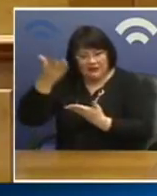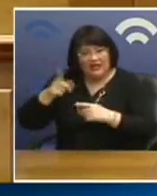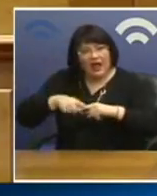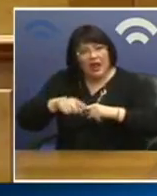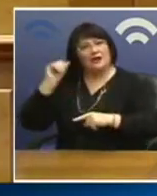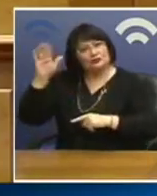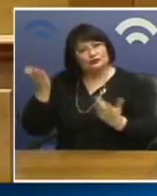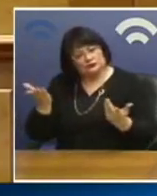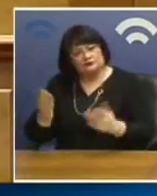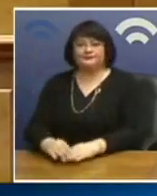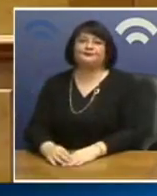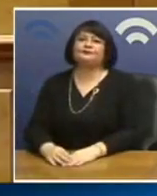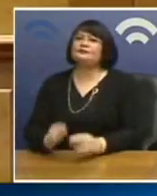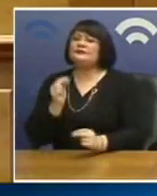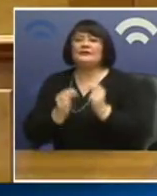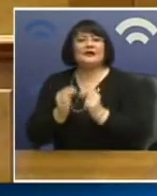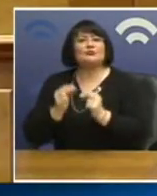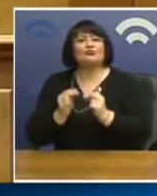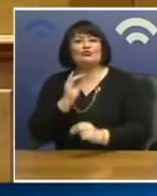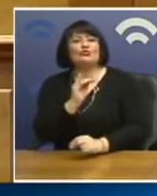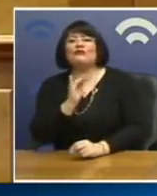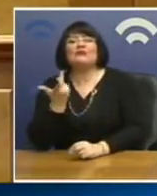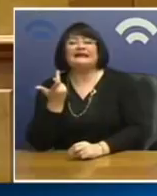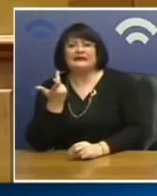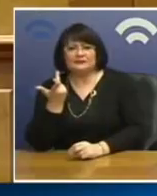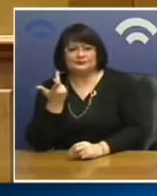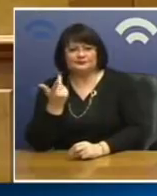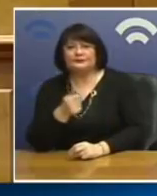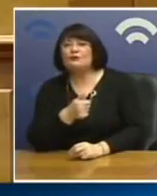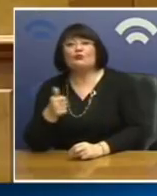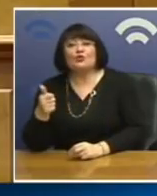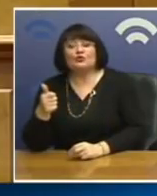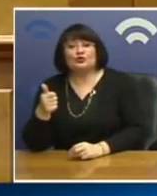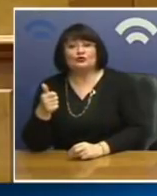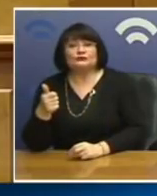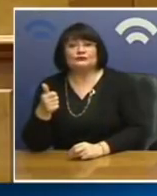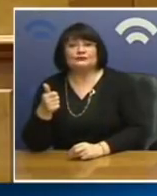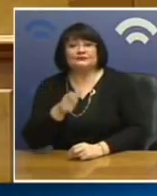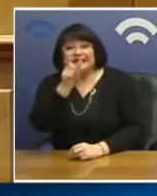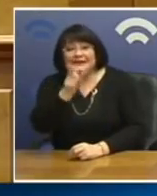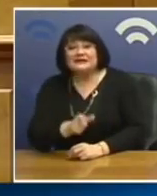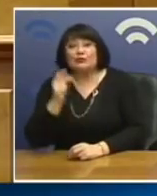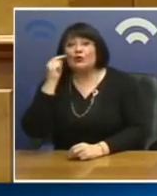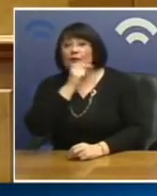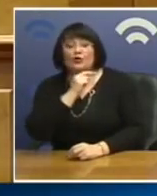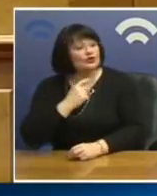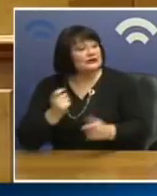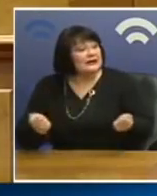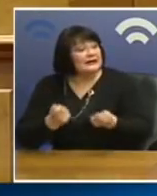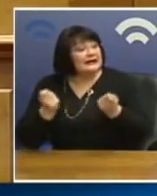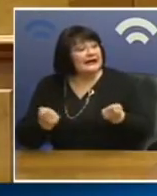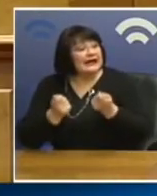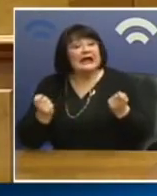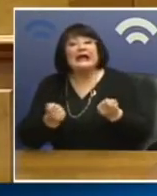Το πρόβλημα όμως, κύριε Μητσοτάκη, δεν είναι μόνο ότι κάνετε, ότι ασκείτε